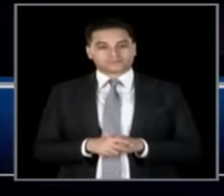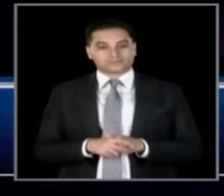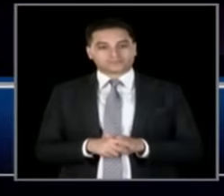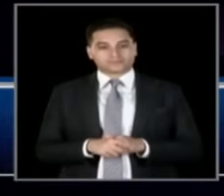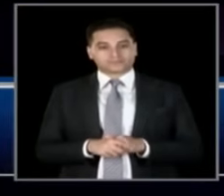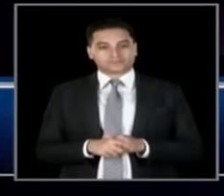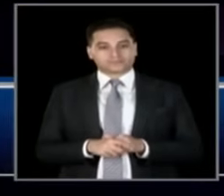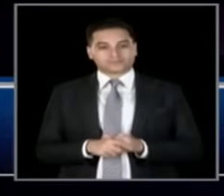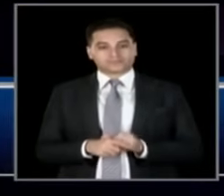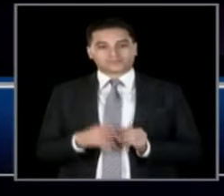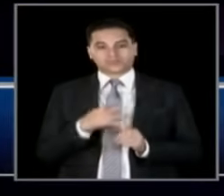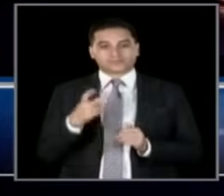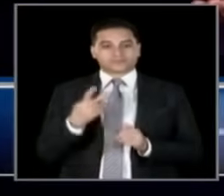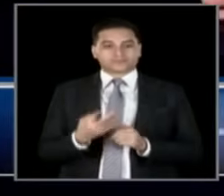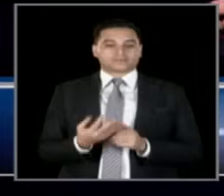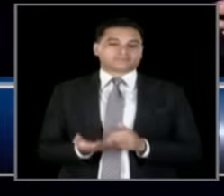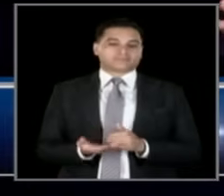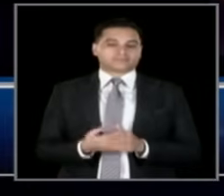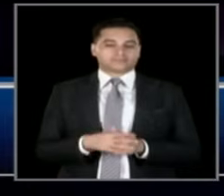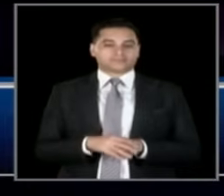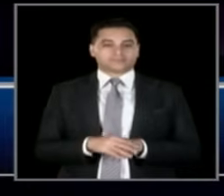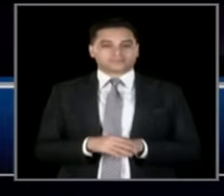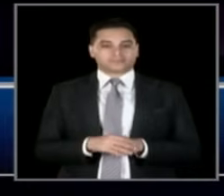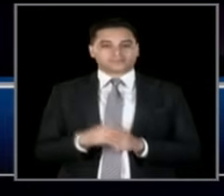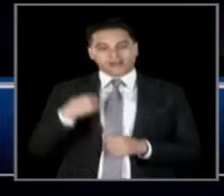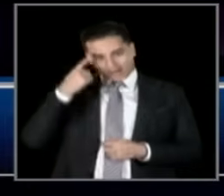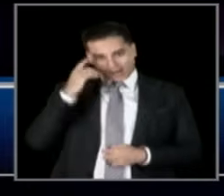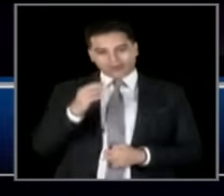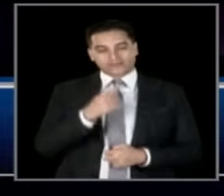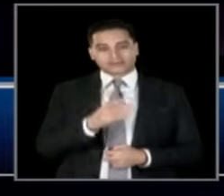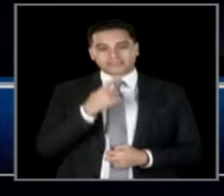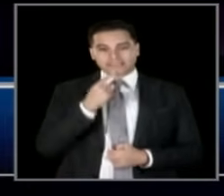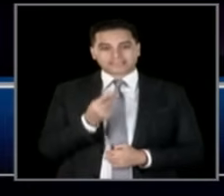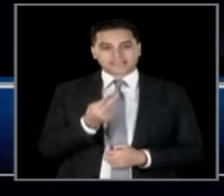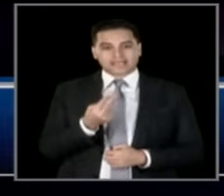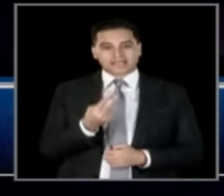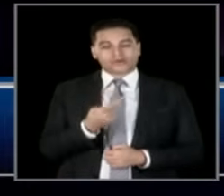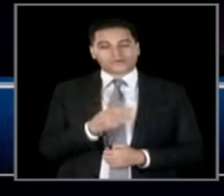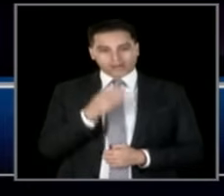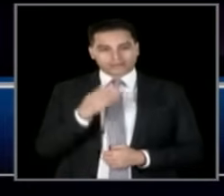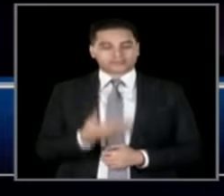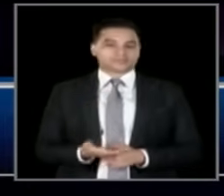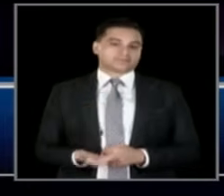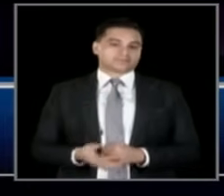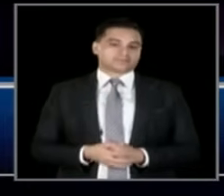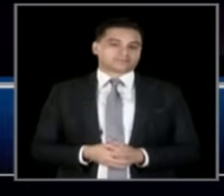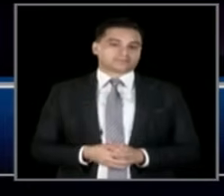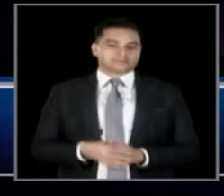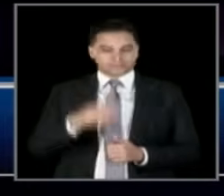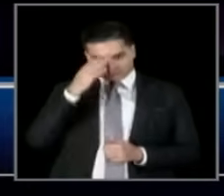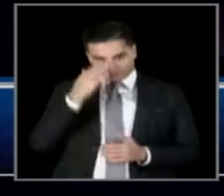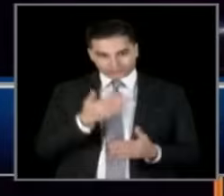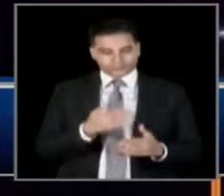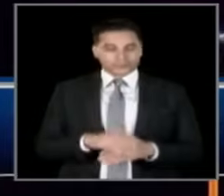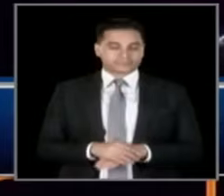432 بالظبط كده. شوف انا عارف ان انت هتاخد كام ثانيه زياده وهتحله صح. شكرا يا